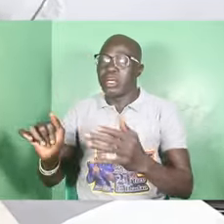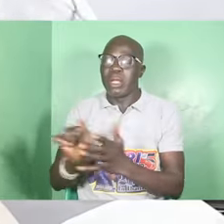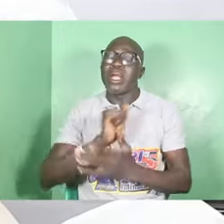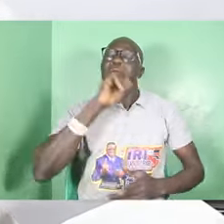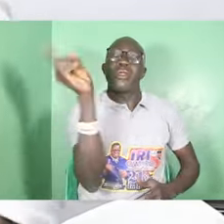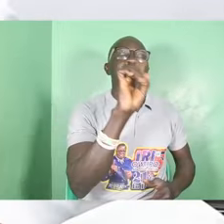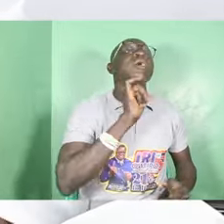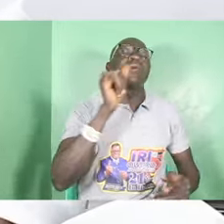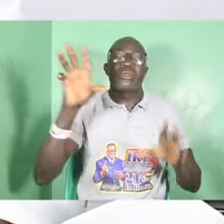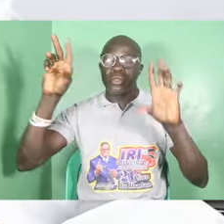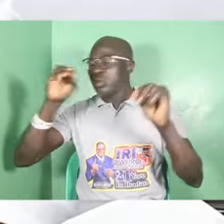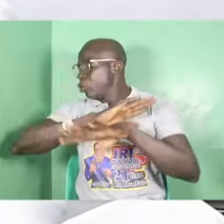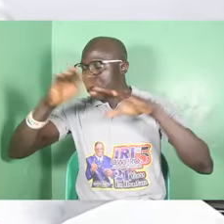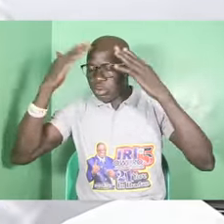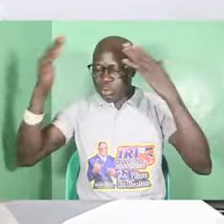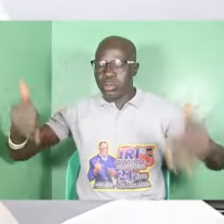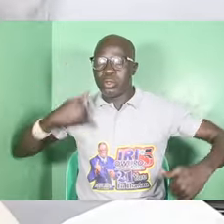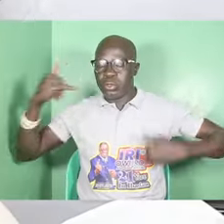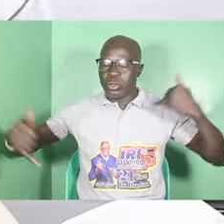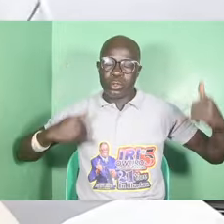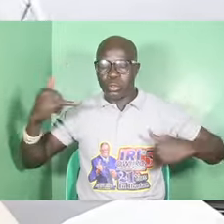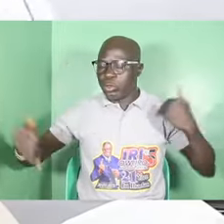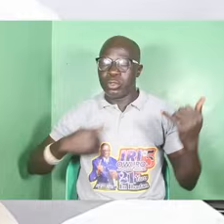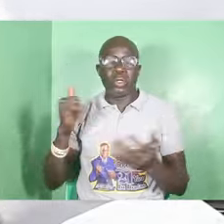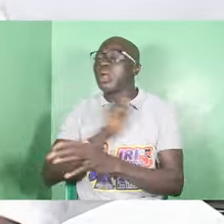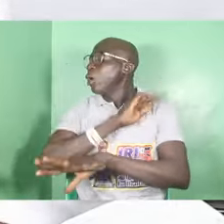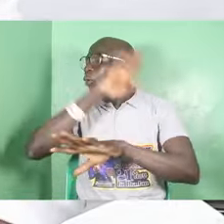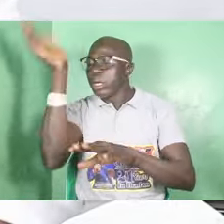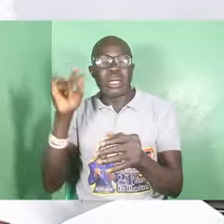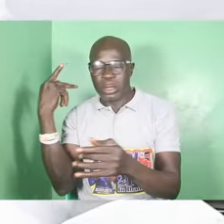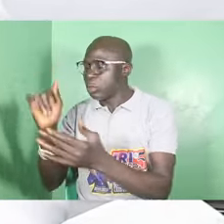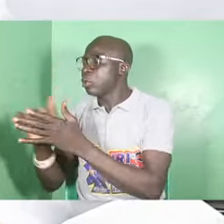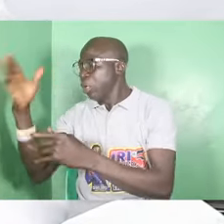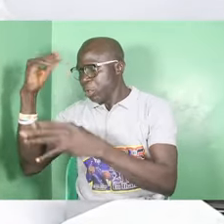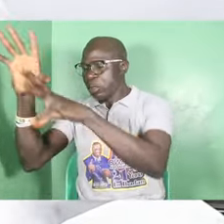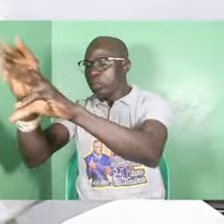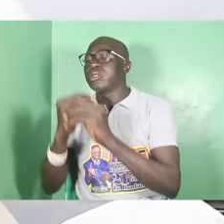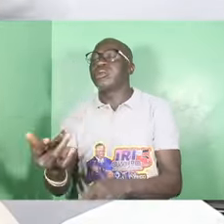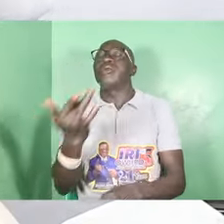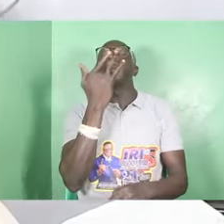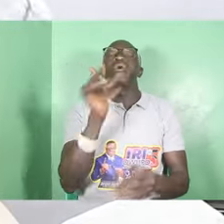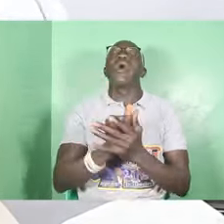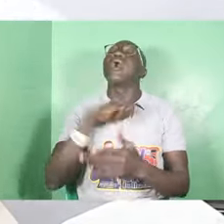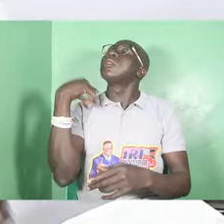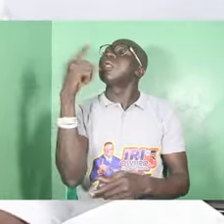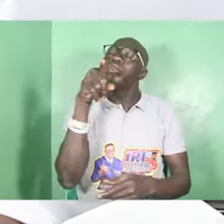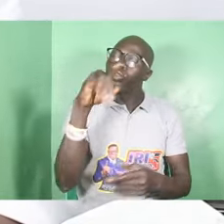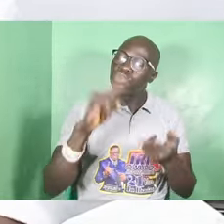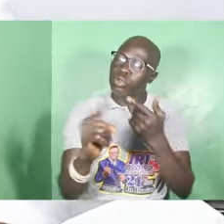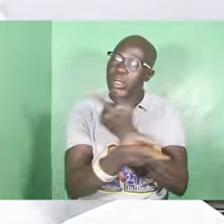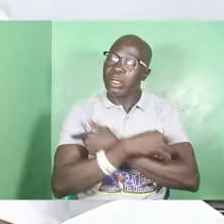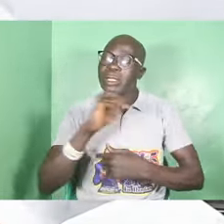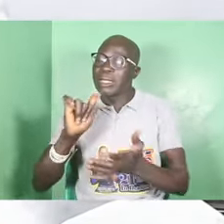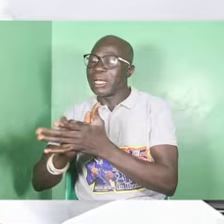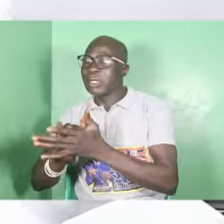pe ayo wa where you do not know there is joy nibi ti o mo pe o ti le kanju rere where you do not know you can receive favor mo so fun olodun pe I declare to you